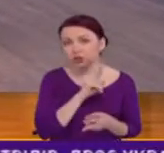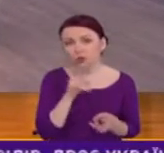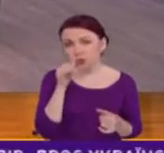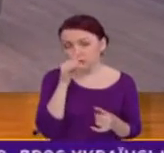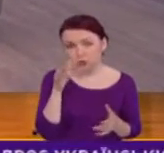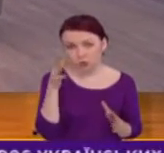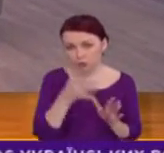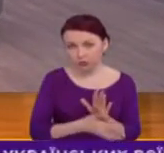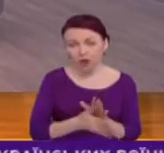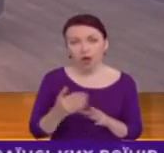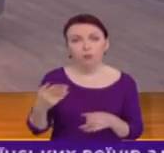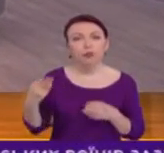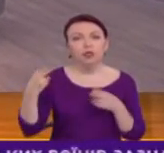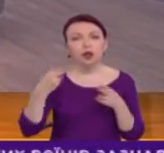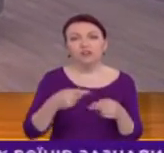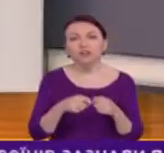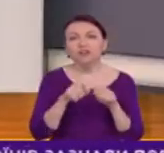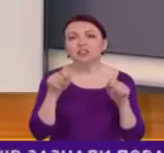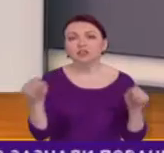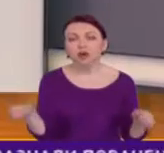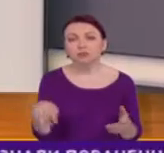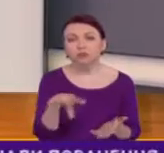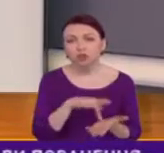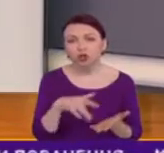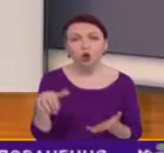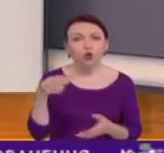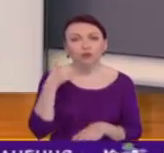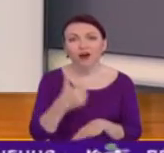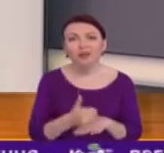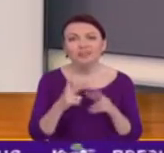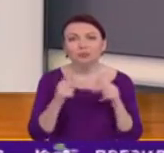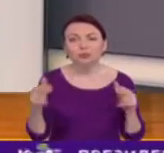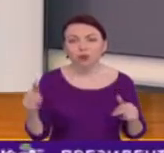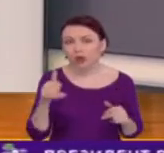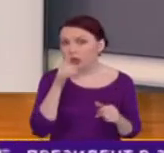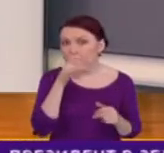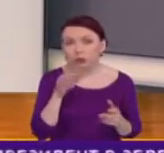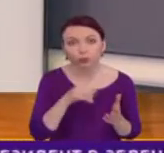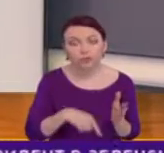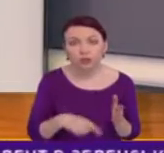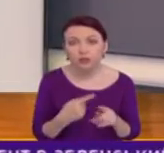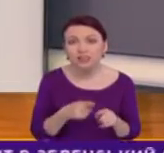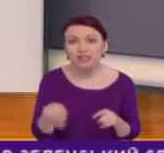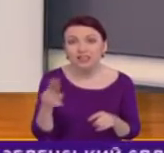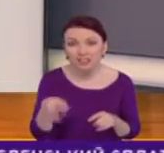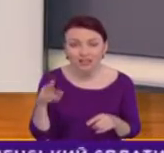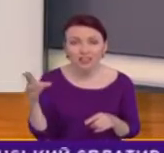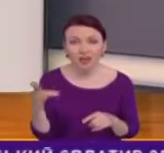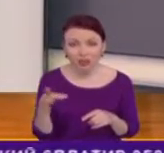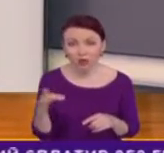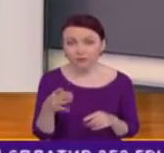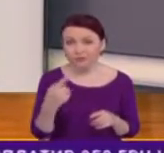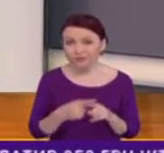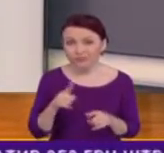на відкриття приїхав міський голова Дніпропетровська. Він не міг повірити, що це Деснянський район. Так, що